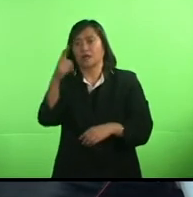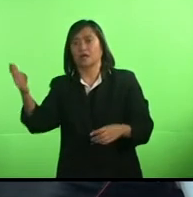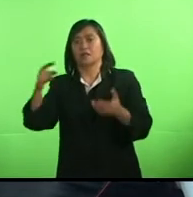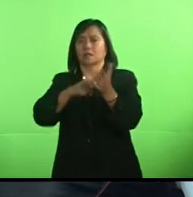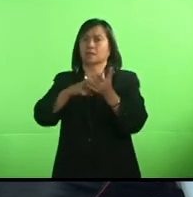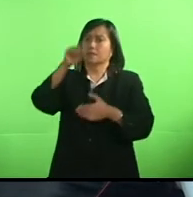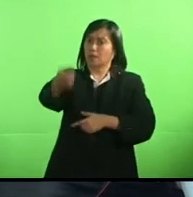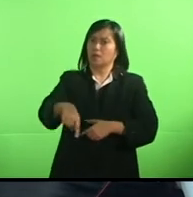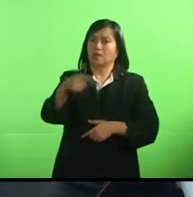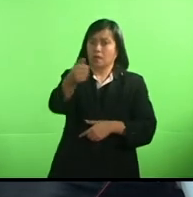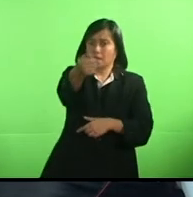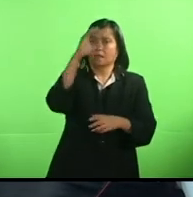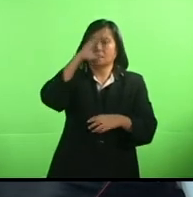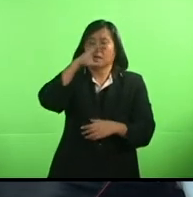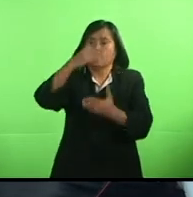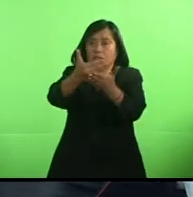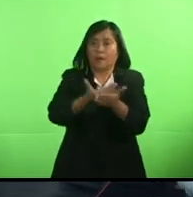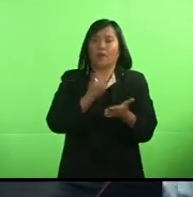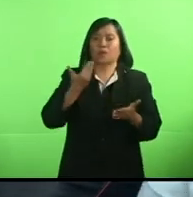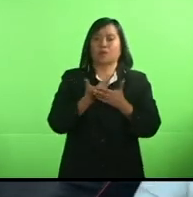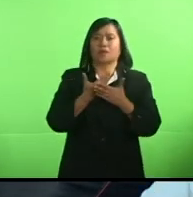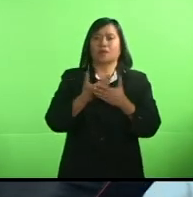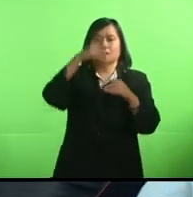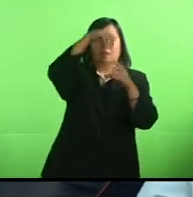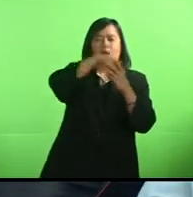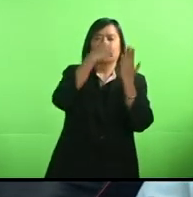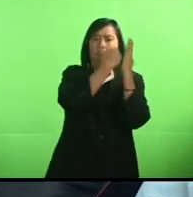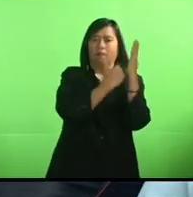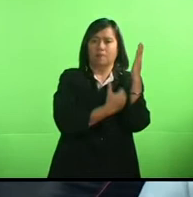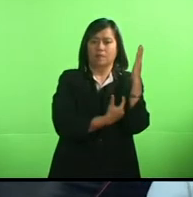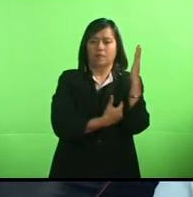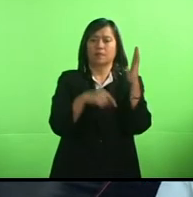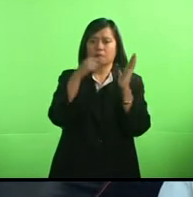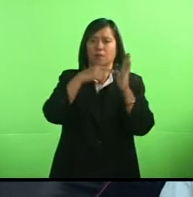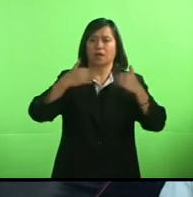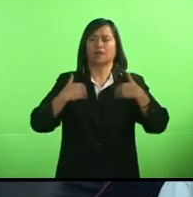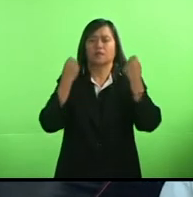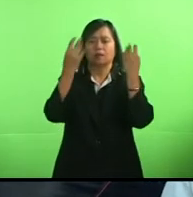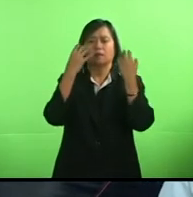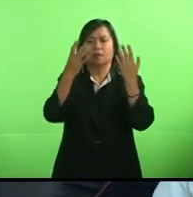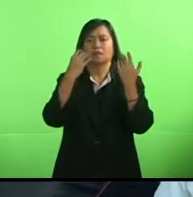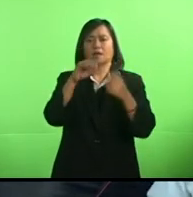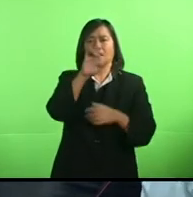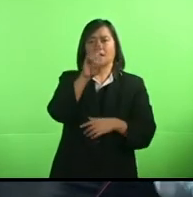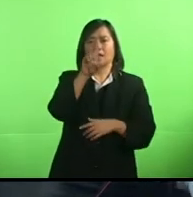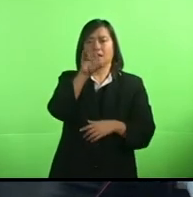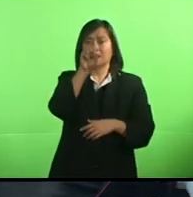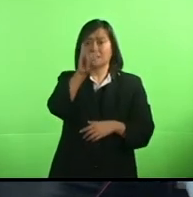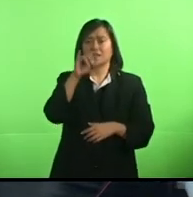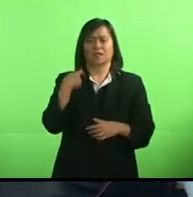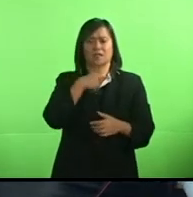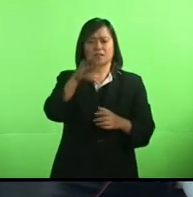terkini. Okay? Contohnya, kalau modul ni pun, dia ada banyak edisi kan? Kita ambil edisi